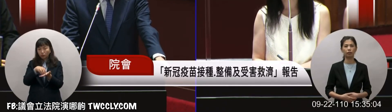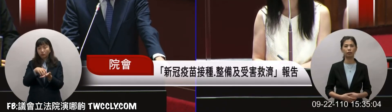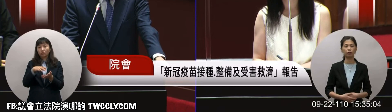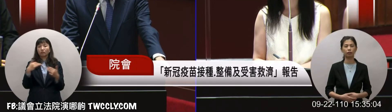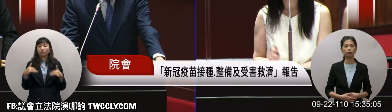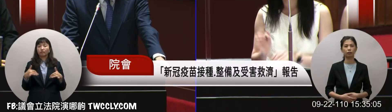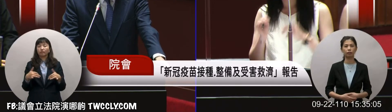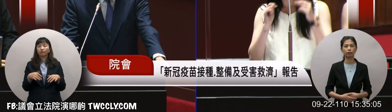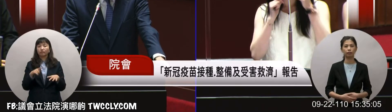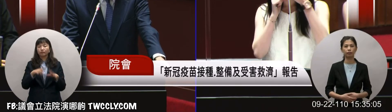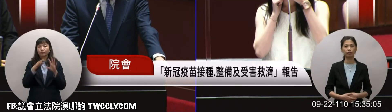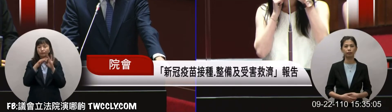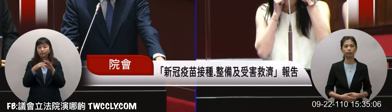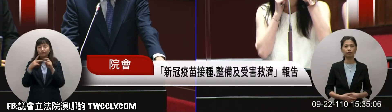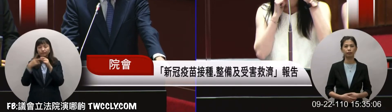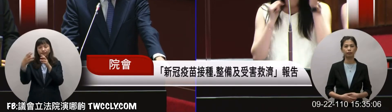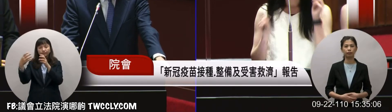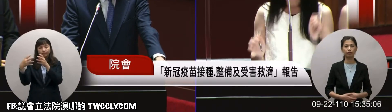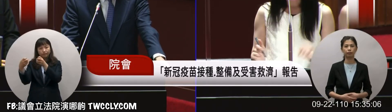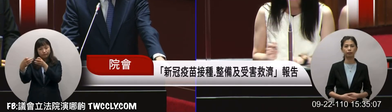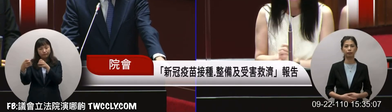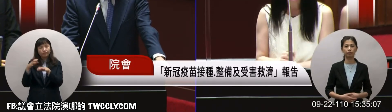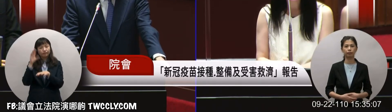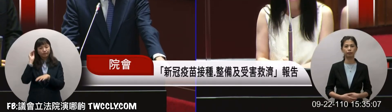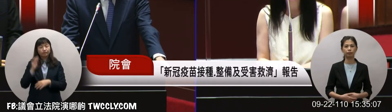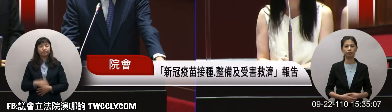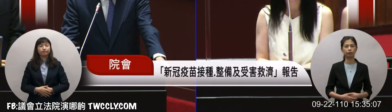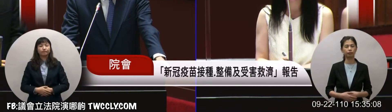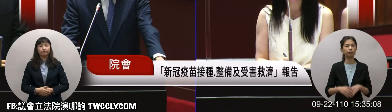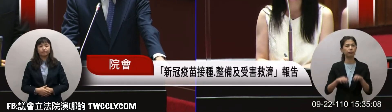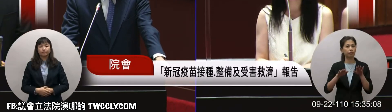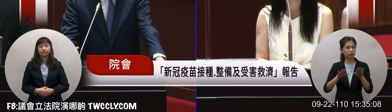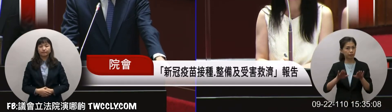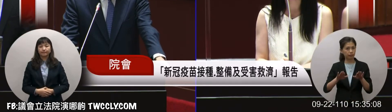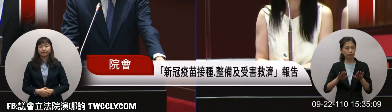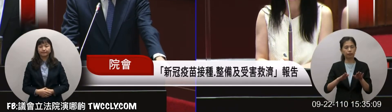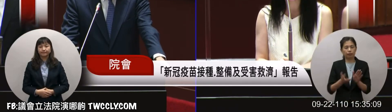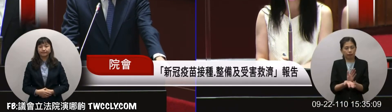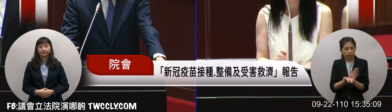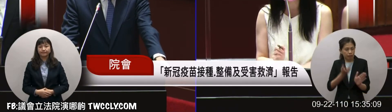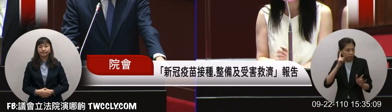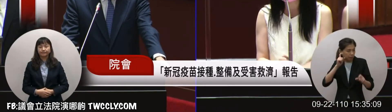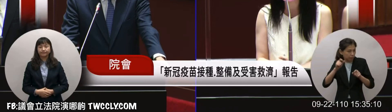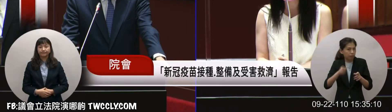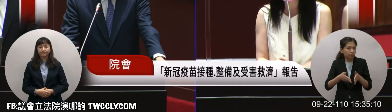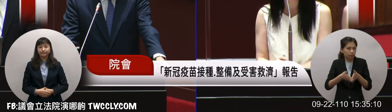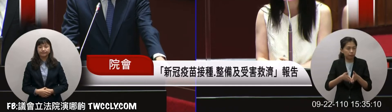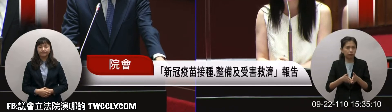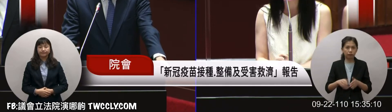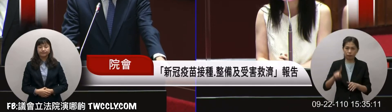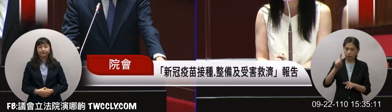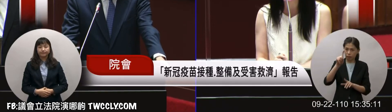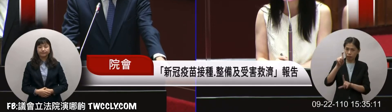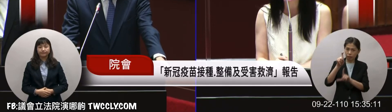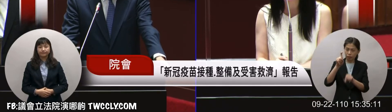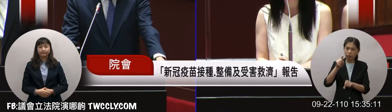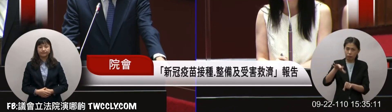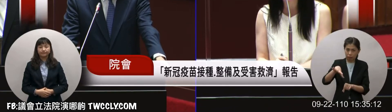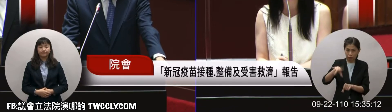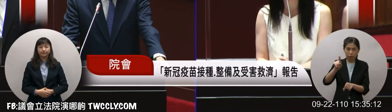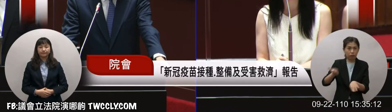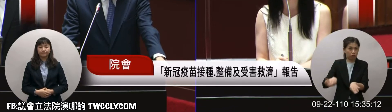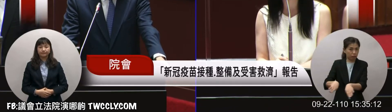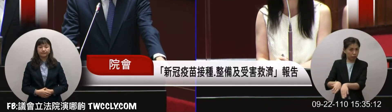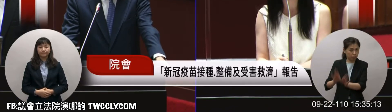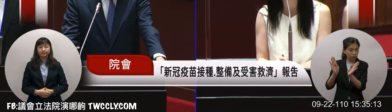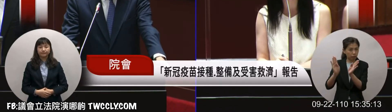款。那我们会积极跟美国来做沟通。 是因为现在我们要超前部署嘛？因为如果是十一月初就必须要开